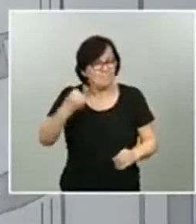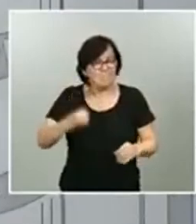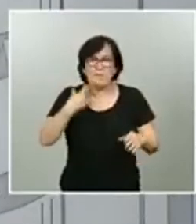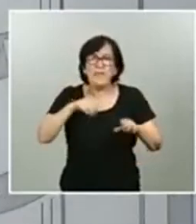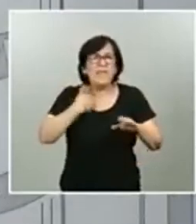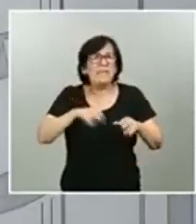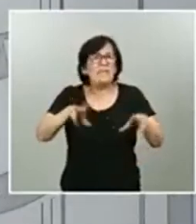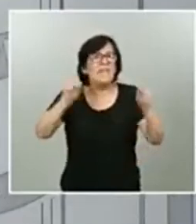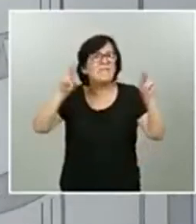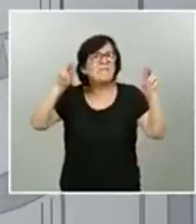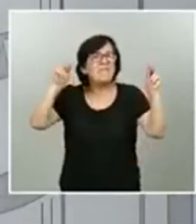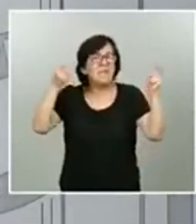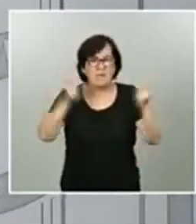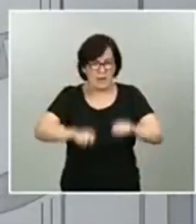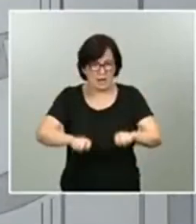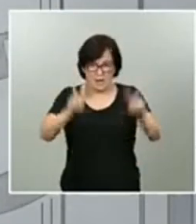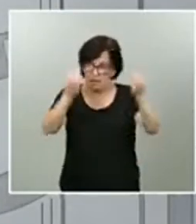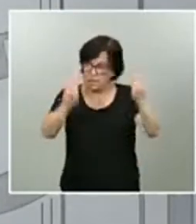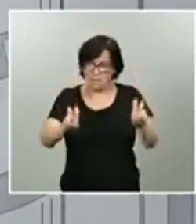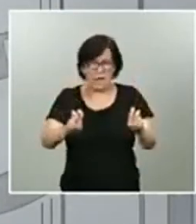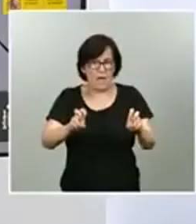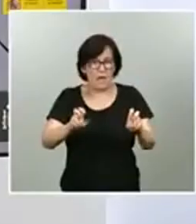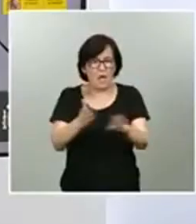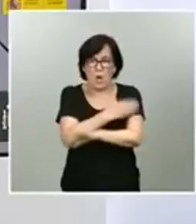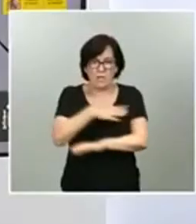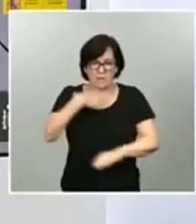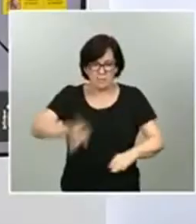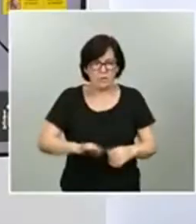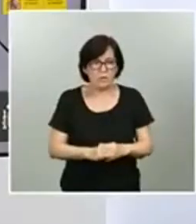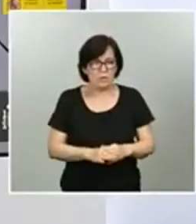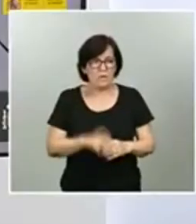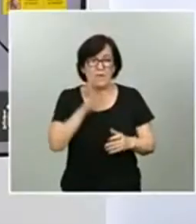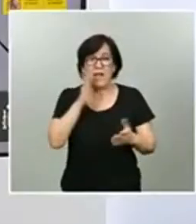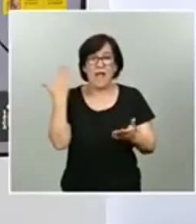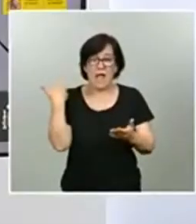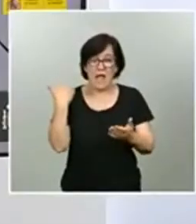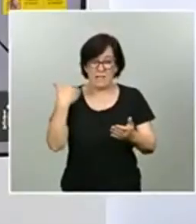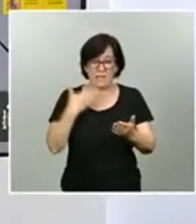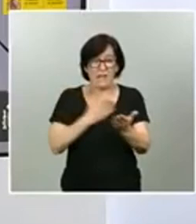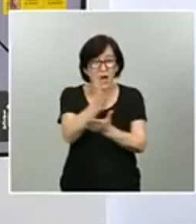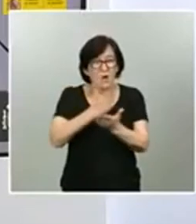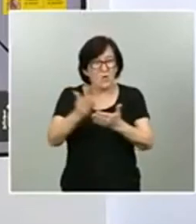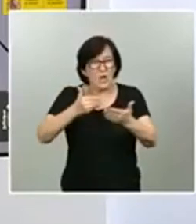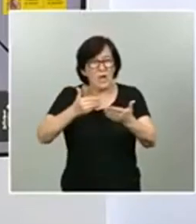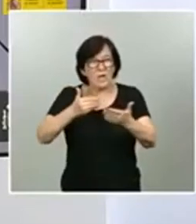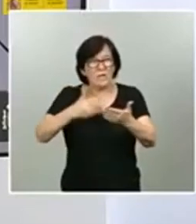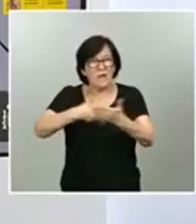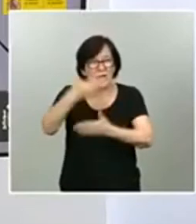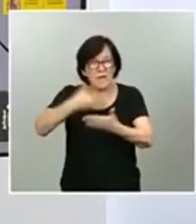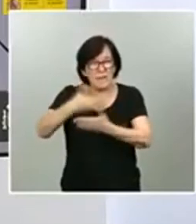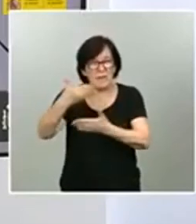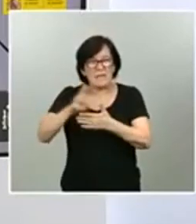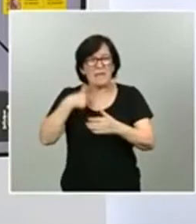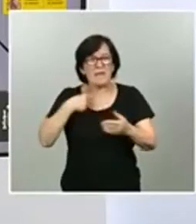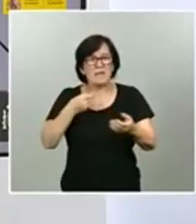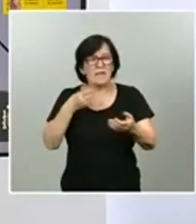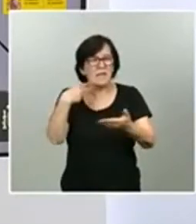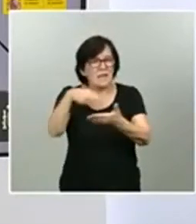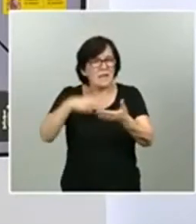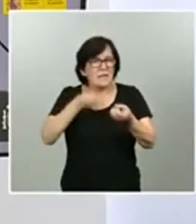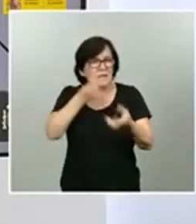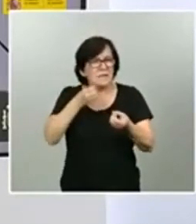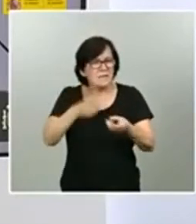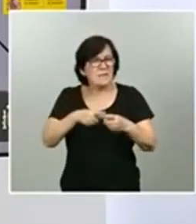della conferenza di una dichiarazione antes della portavoce del Comitato de Vittime Ponte Morandi. Unas declaraciones de la Asociación de